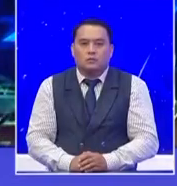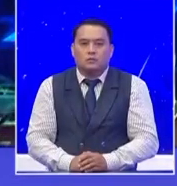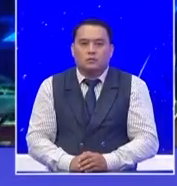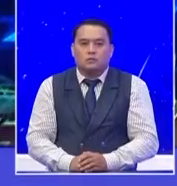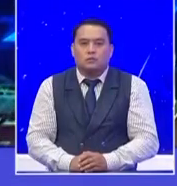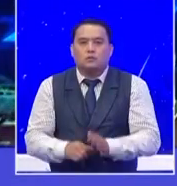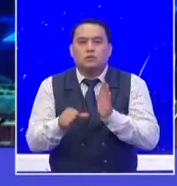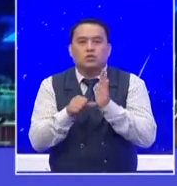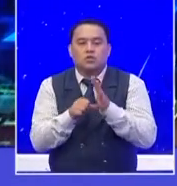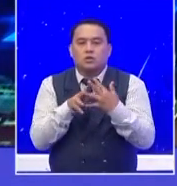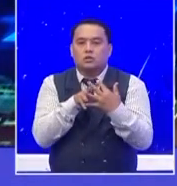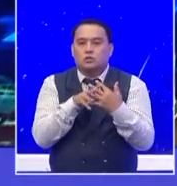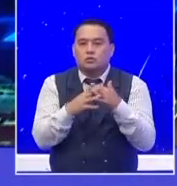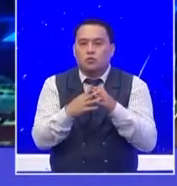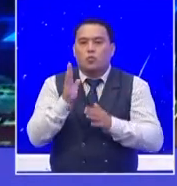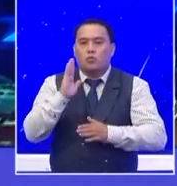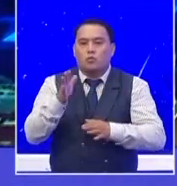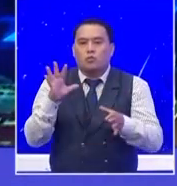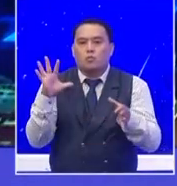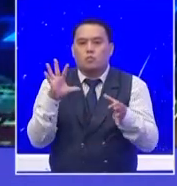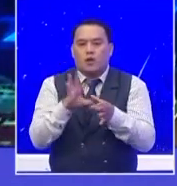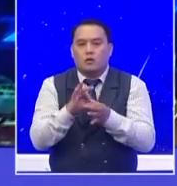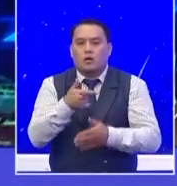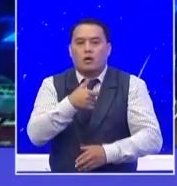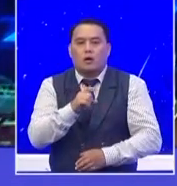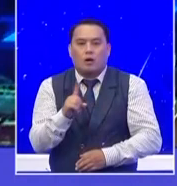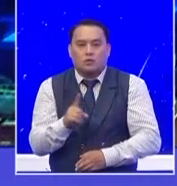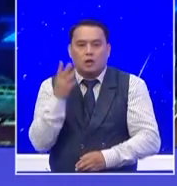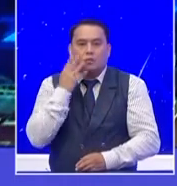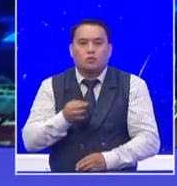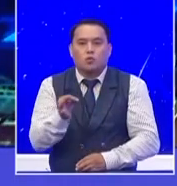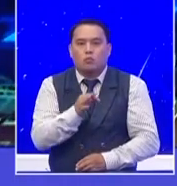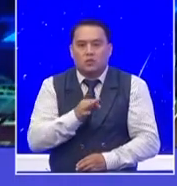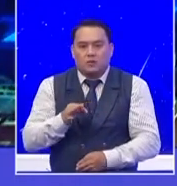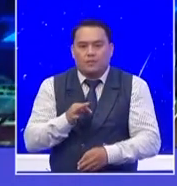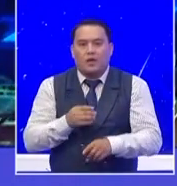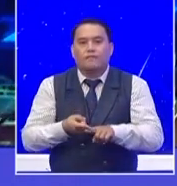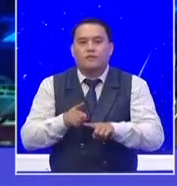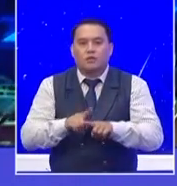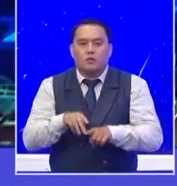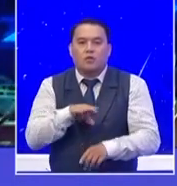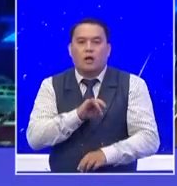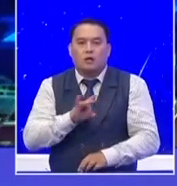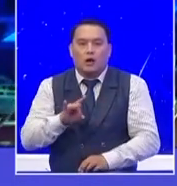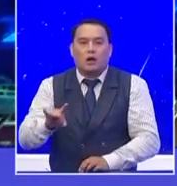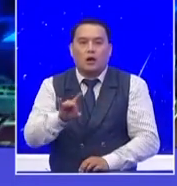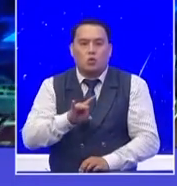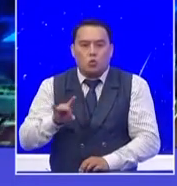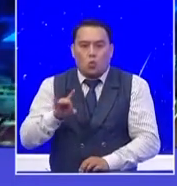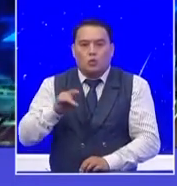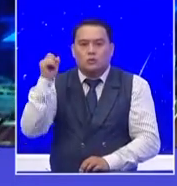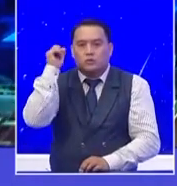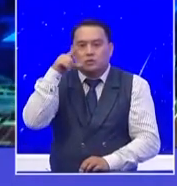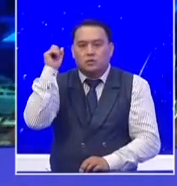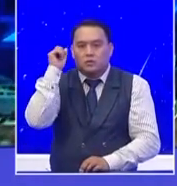Сразу 6 населенных пунктов будут подключены к природному газу до конца текущего года в Алматинской области. В их числе села в Талгарском районе,